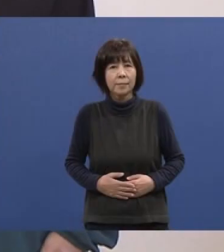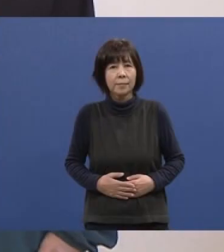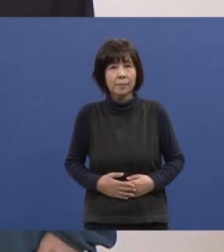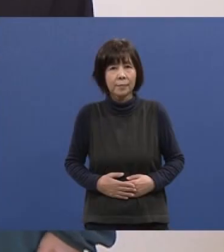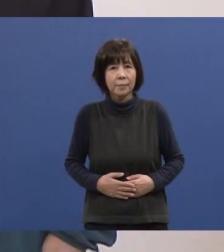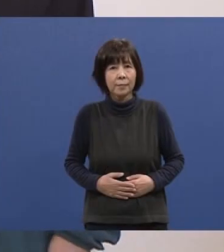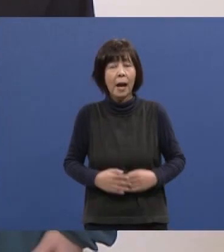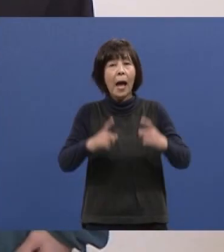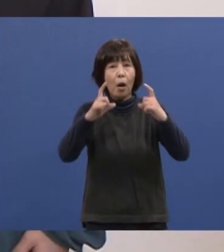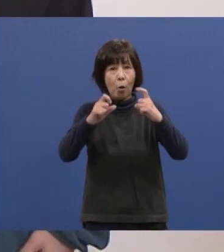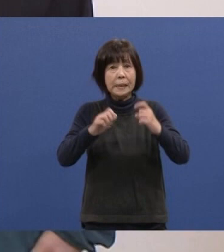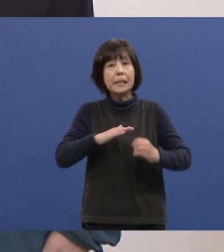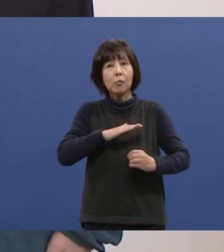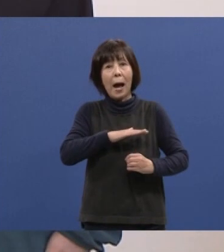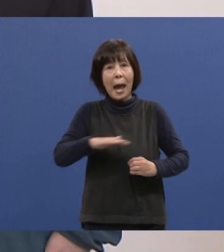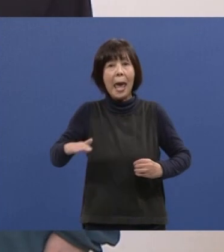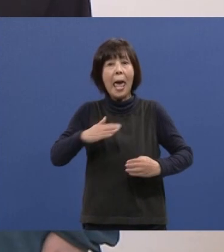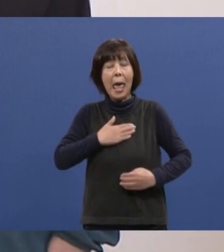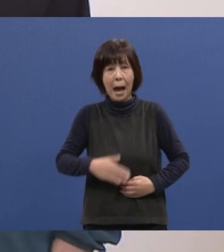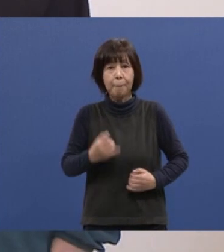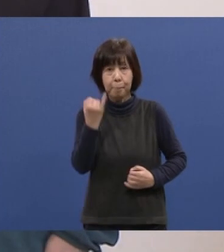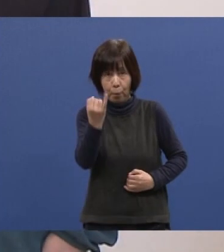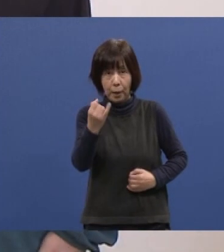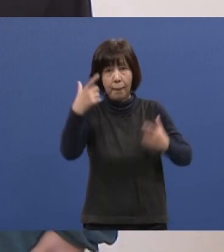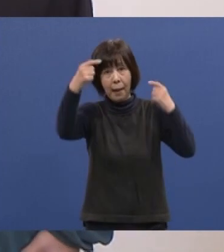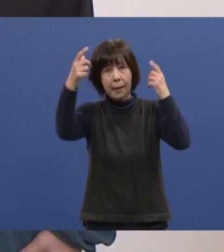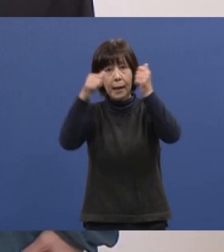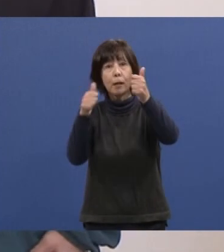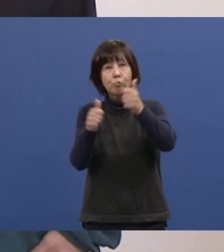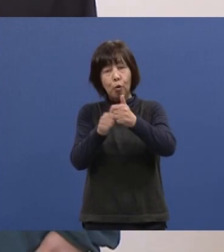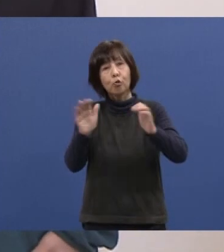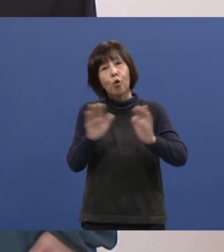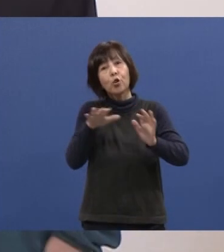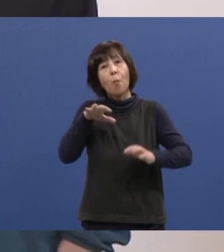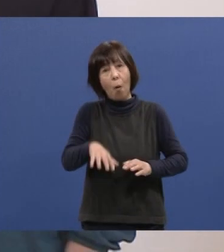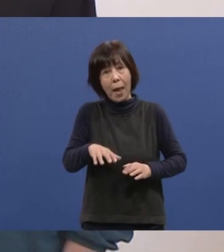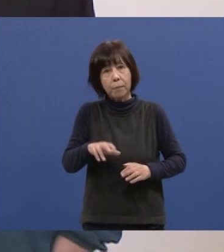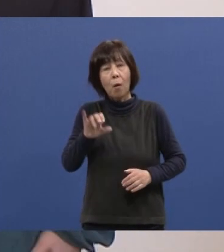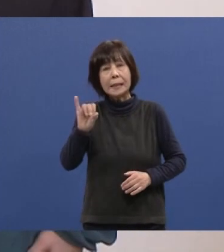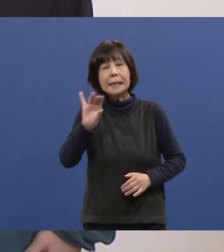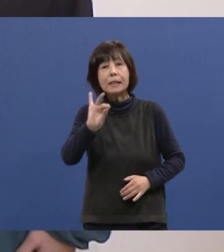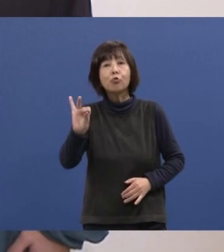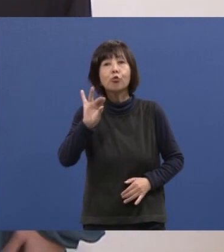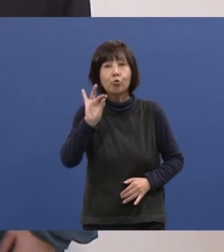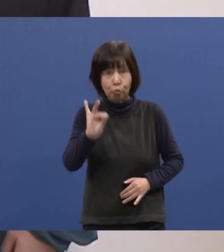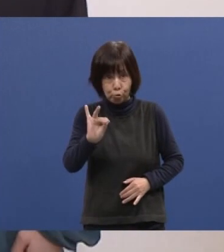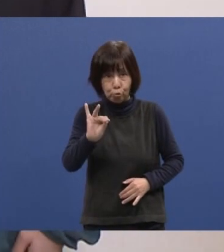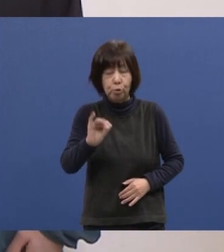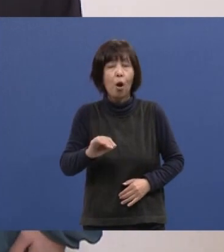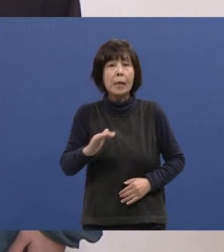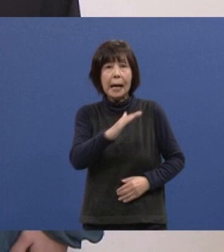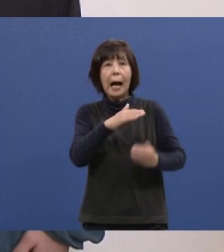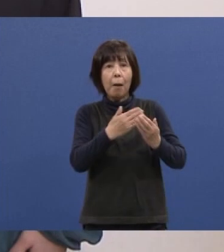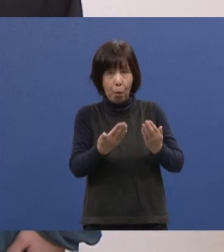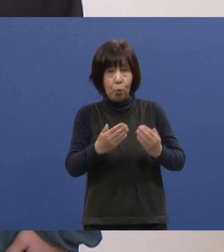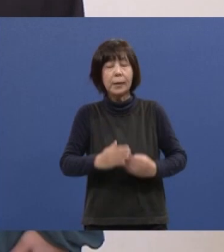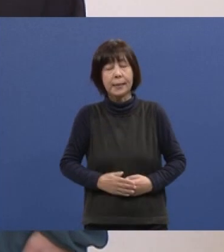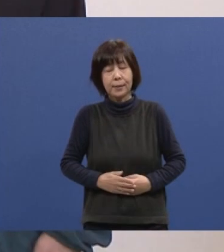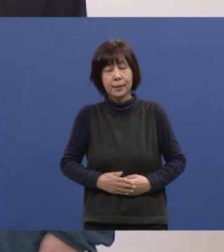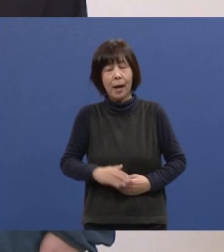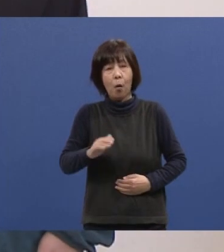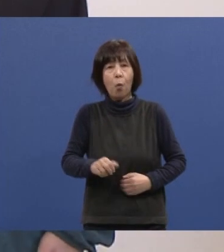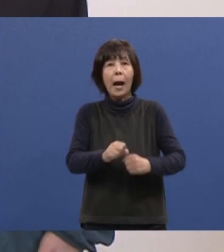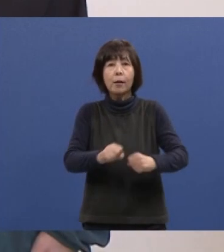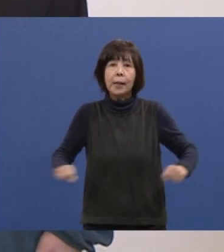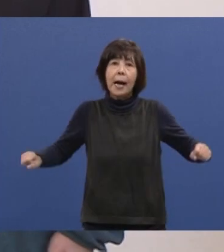にちは。平安女学院大学附属子ども園の井筒です。 坂本です。今回の手遊び広場はテレビの前